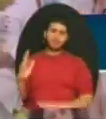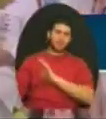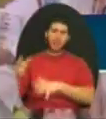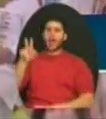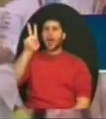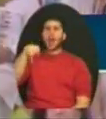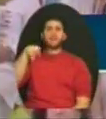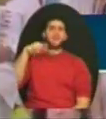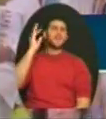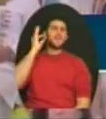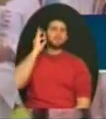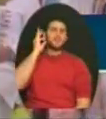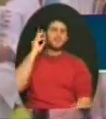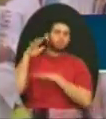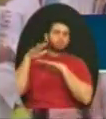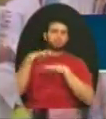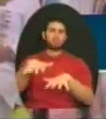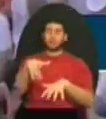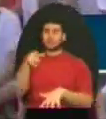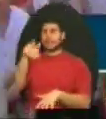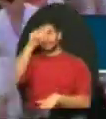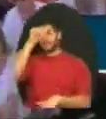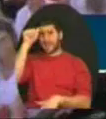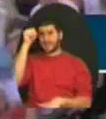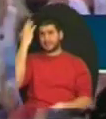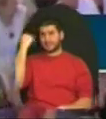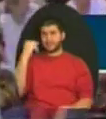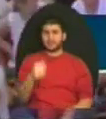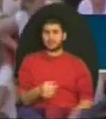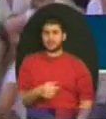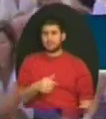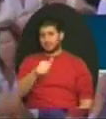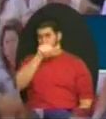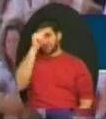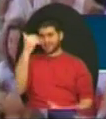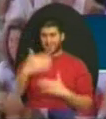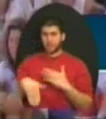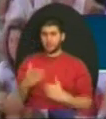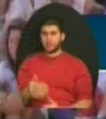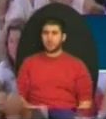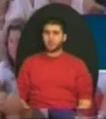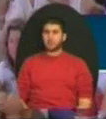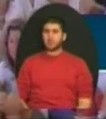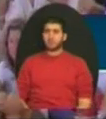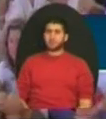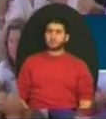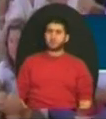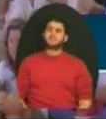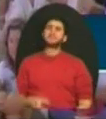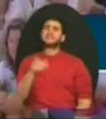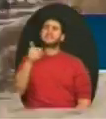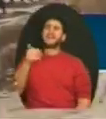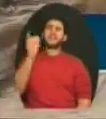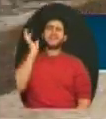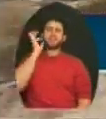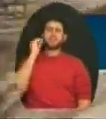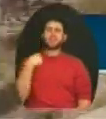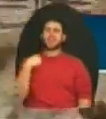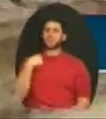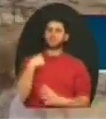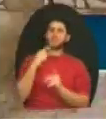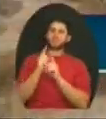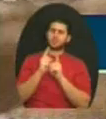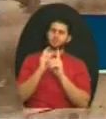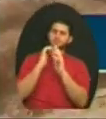2,000 נשים. זה מהפעילות בקיץ. זה בקיץ, כן, בסתיו. אלה אנשים שאנחנו